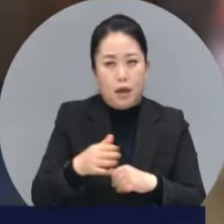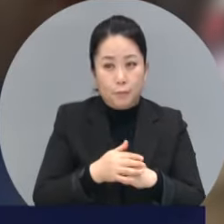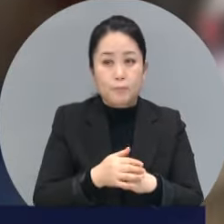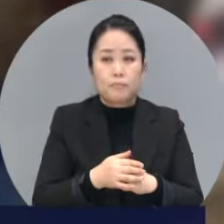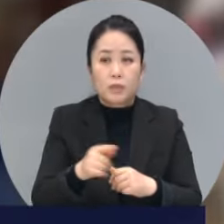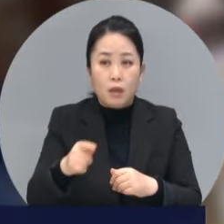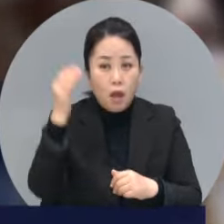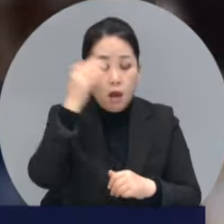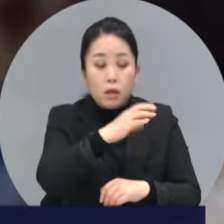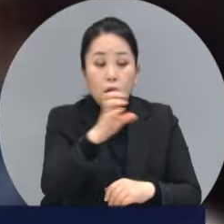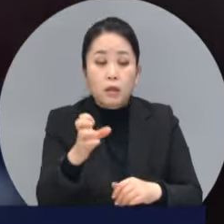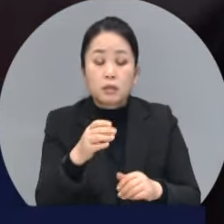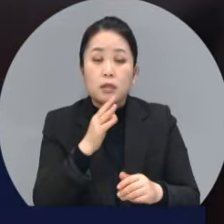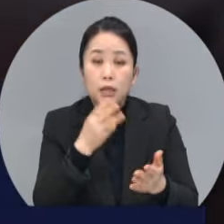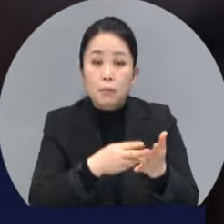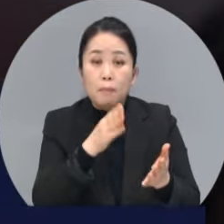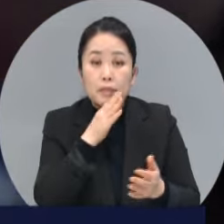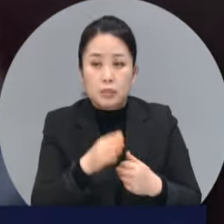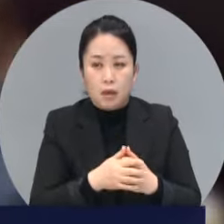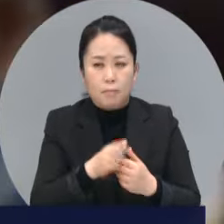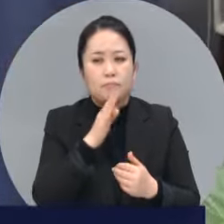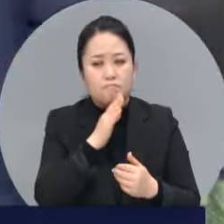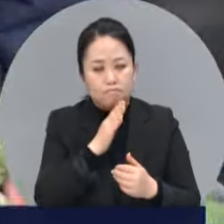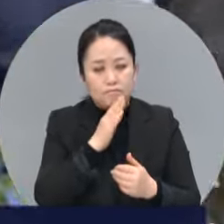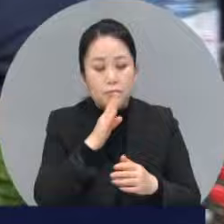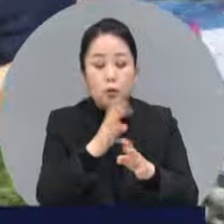언제부터 이렇게 하셨어요?